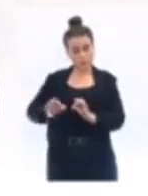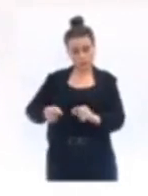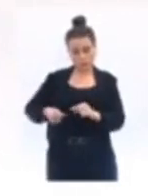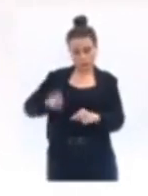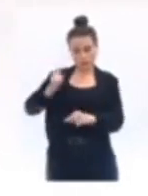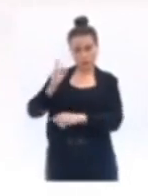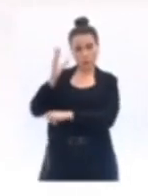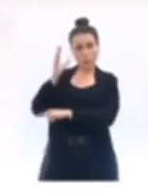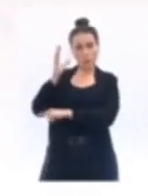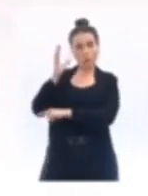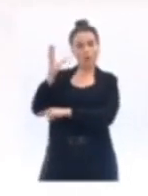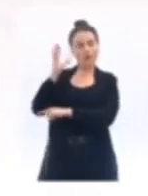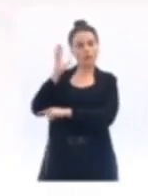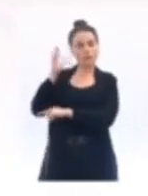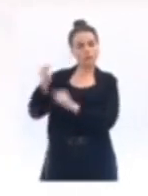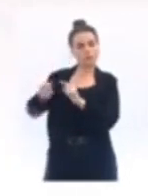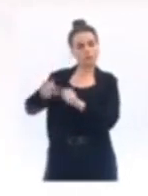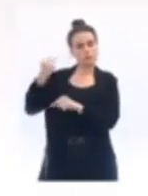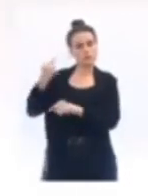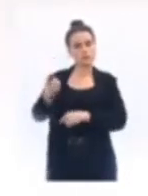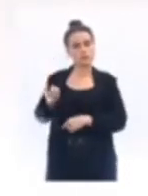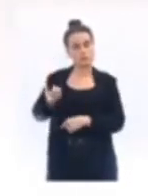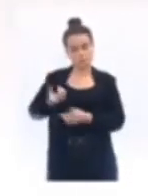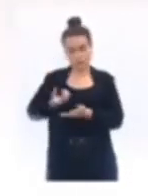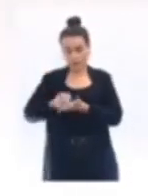question dont on peut comprendre la logique, c'est finalement...